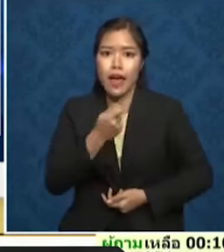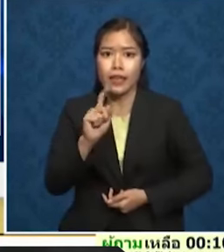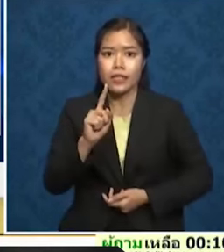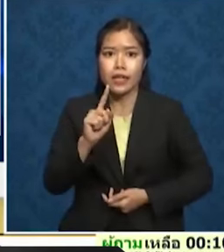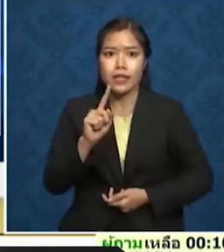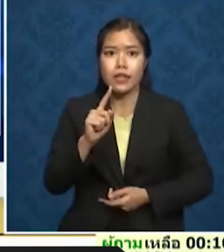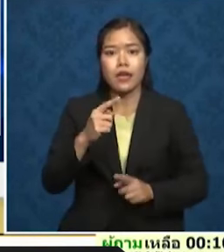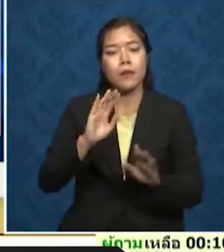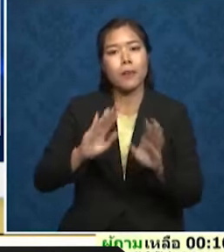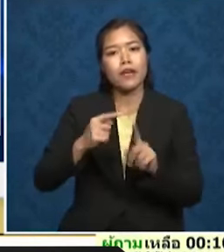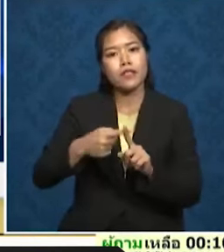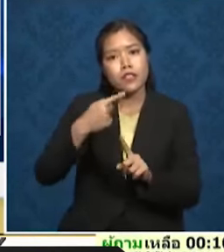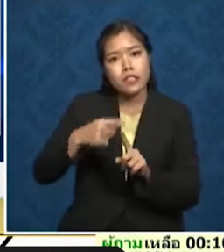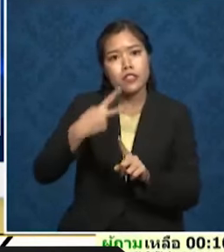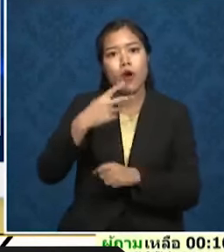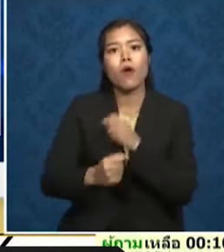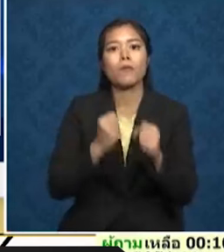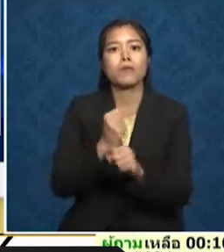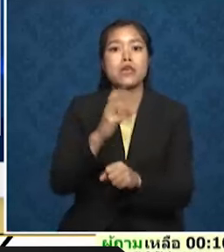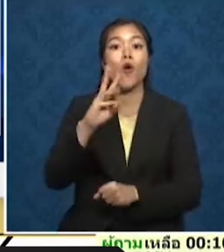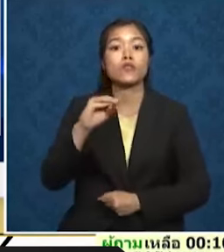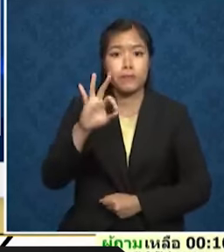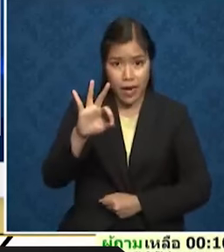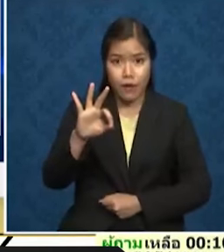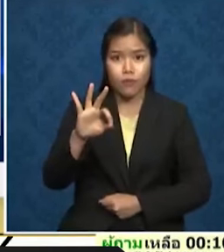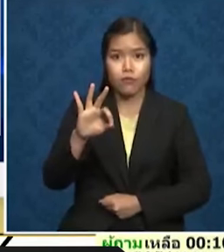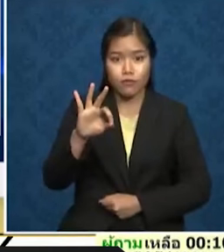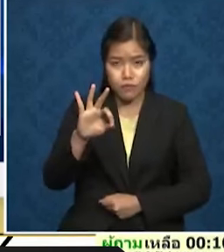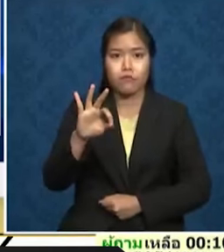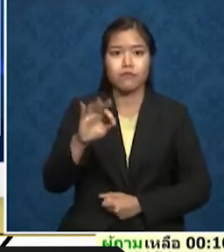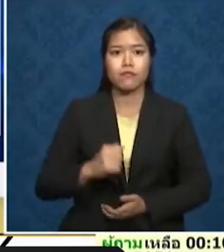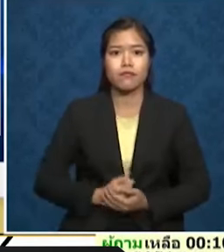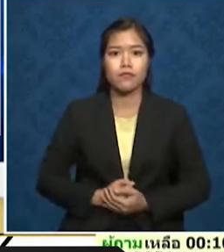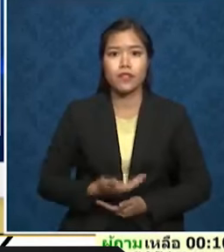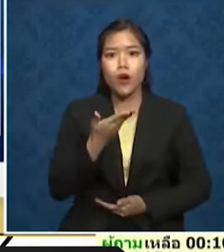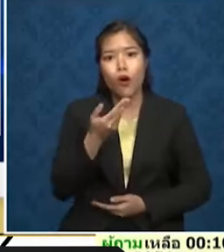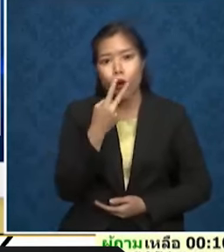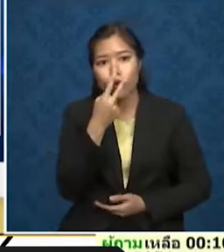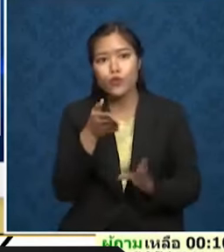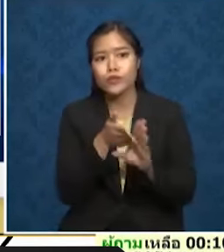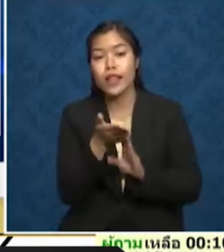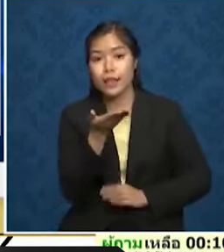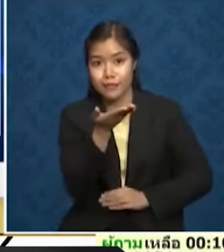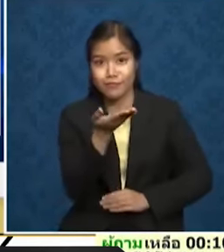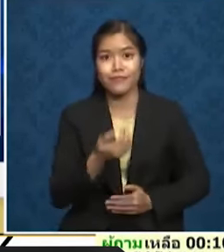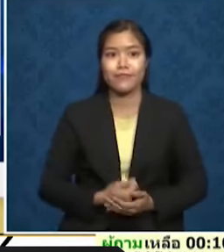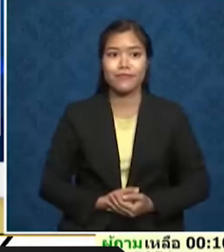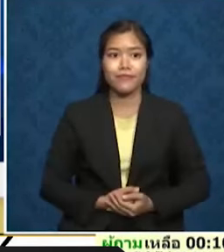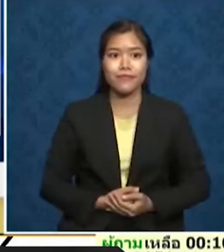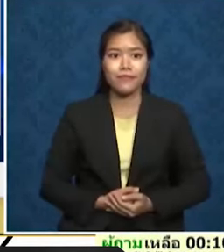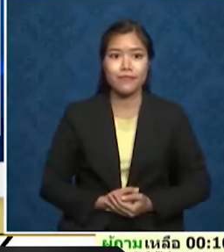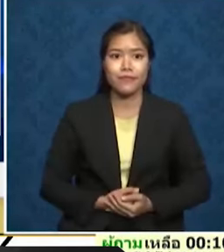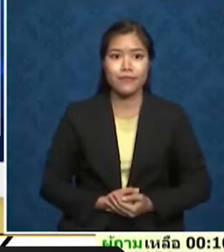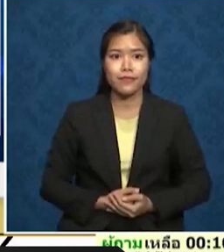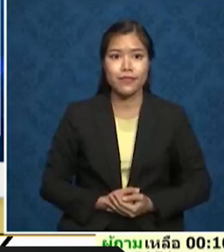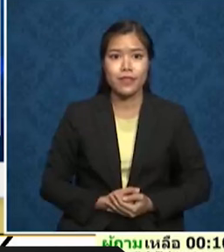ปีของปี2569ค่ะท่านประธานคะขอให้ดูถัดไปค่ะซึ่งเป็นสไลด์ที่ท่านสมา